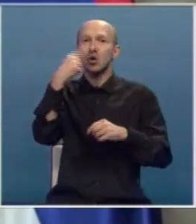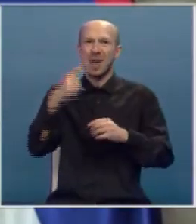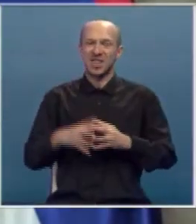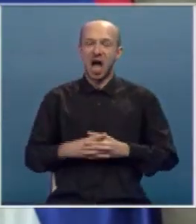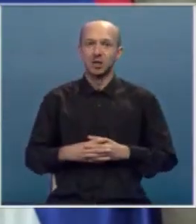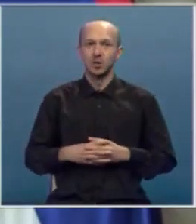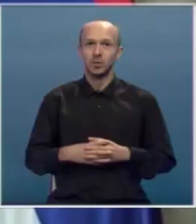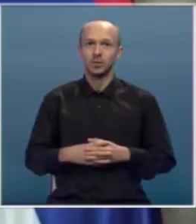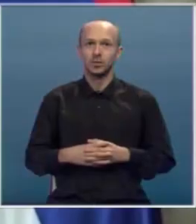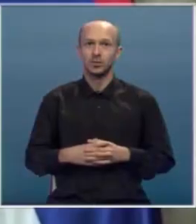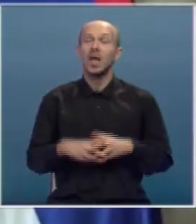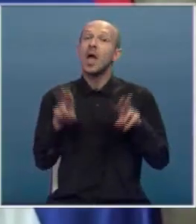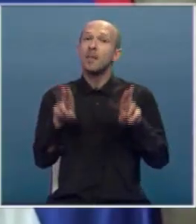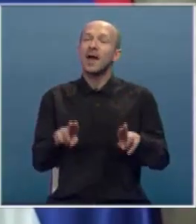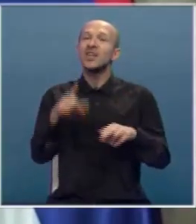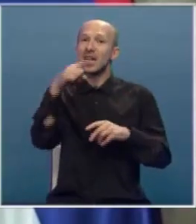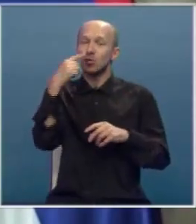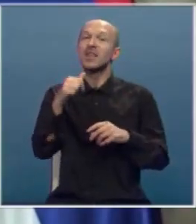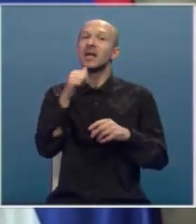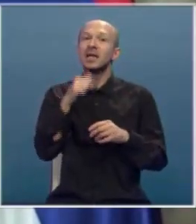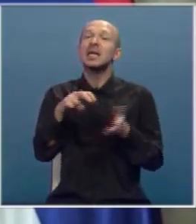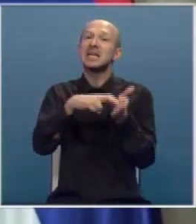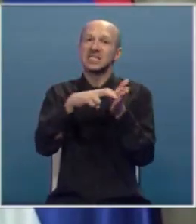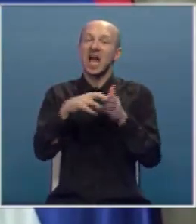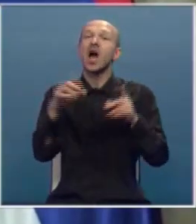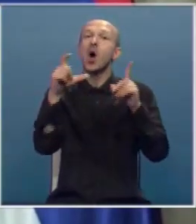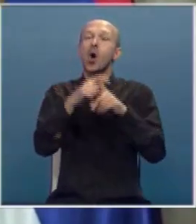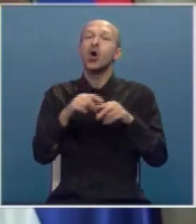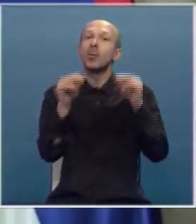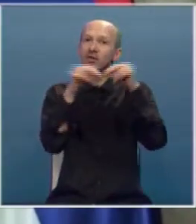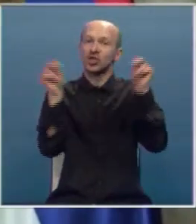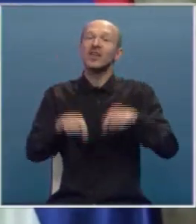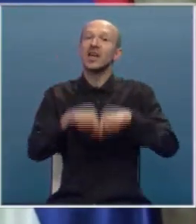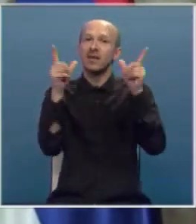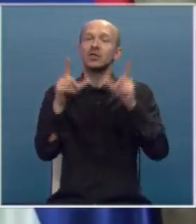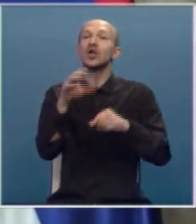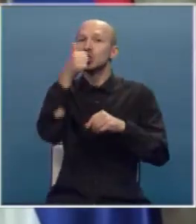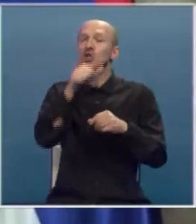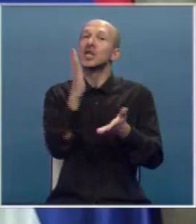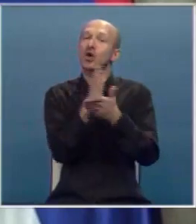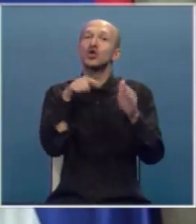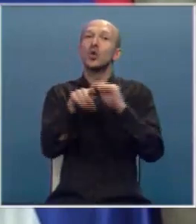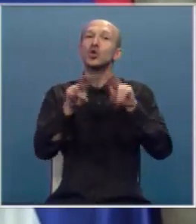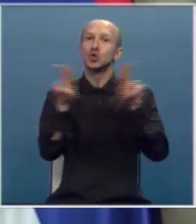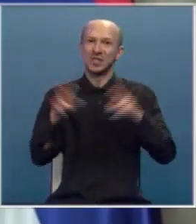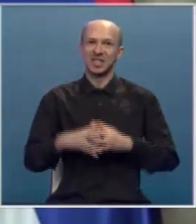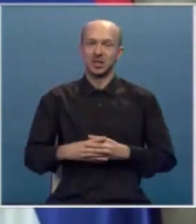argumenata, pravnih argumenata i straha od obaveštavanja javnosti od onoga što se događa u sudnici.